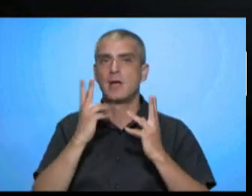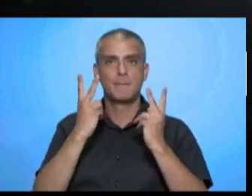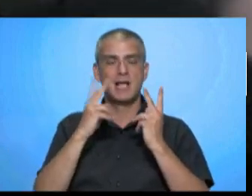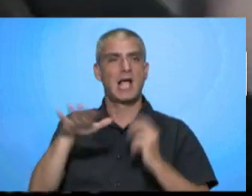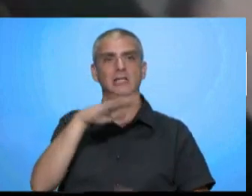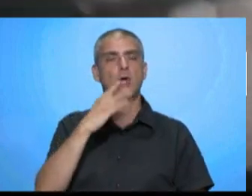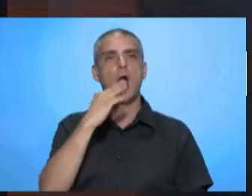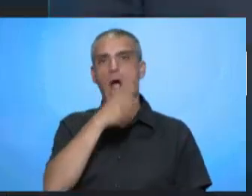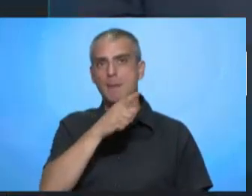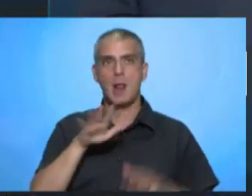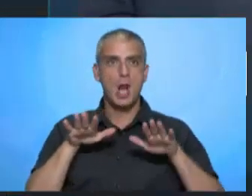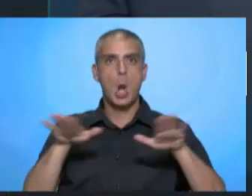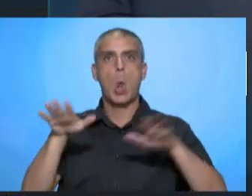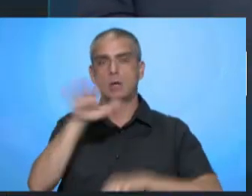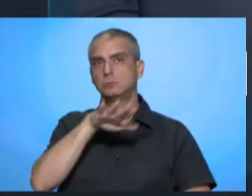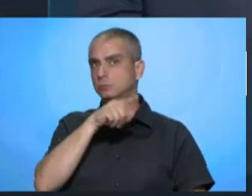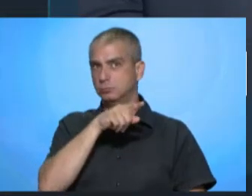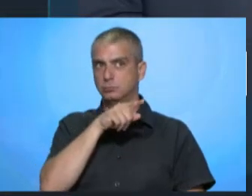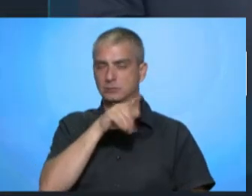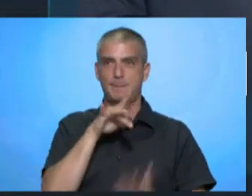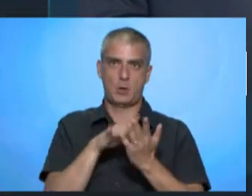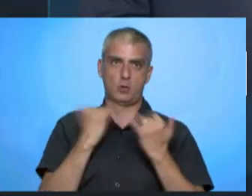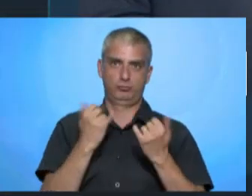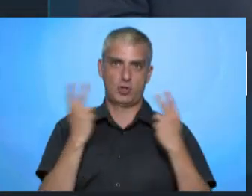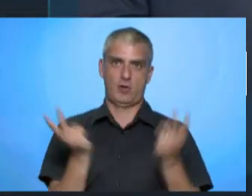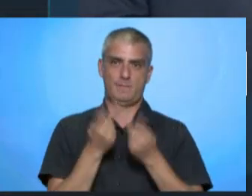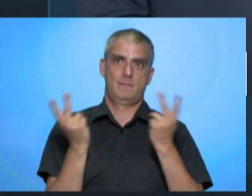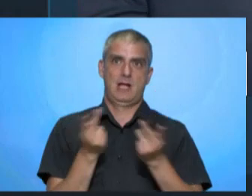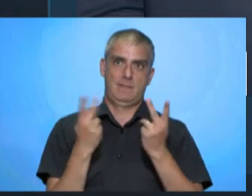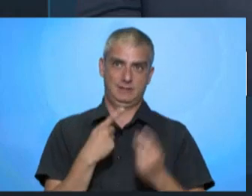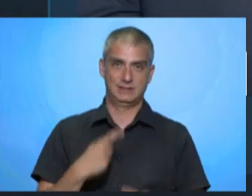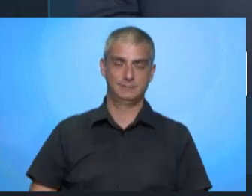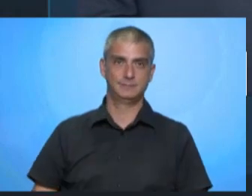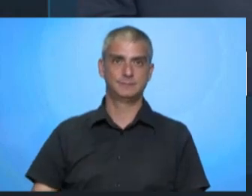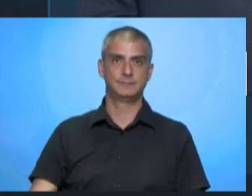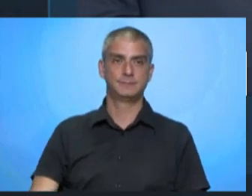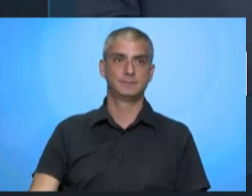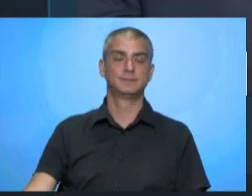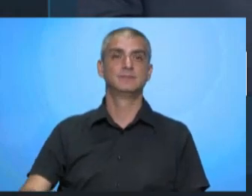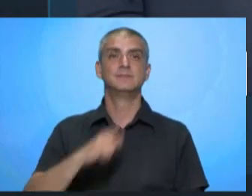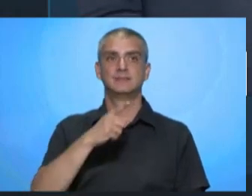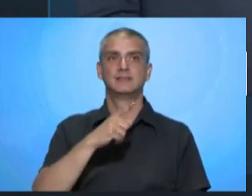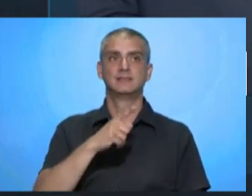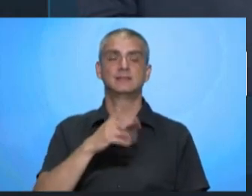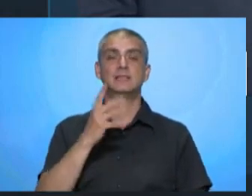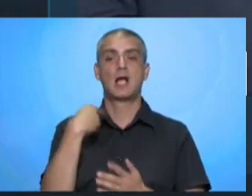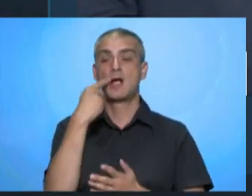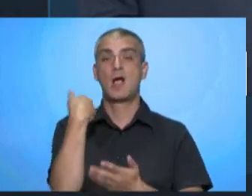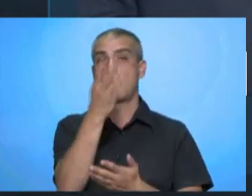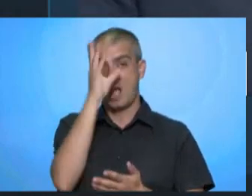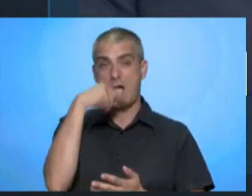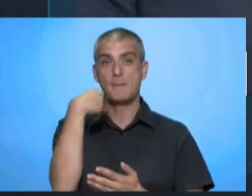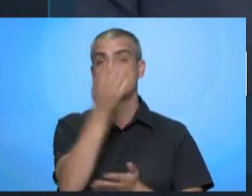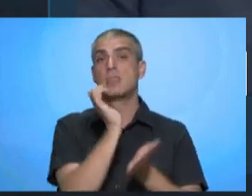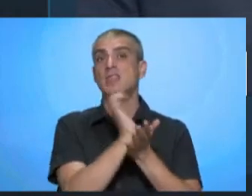רמלה ובעיקר באזור לוד, אלה המקומות שכרגע המשטרה מחפשת. מדובר על הלוואה, ויותר מזה אני אגיד לך,